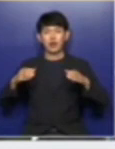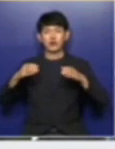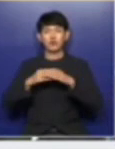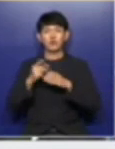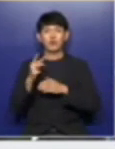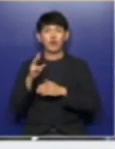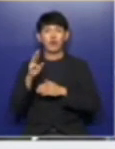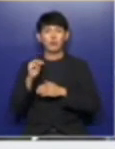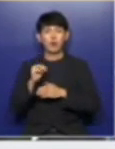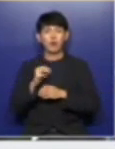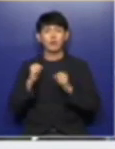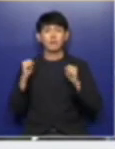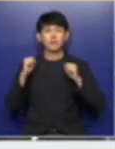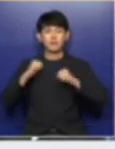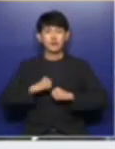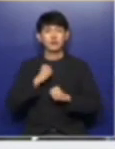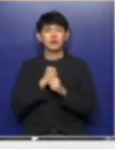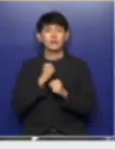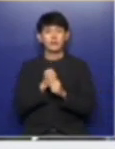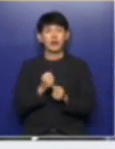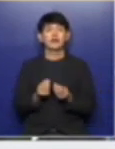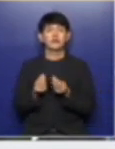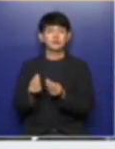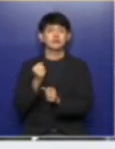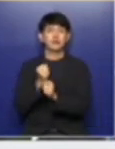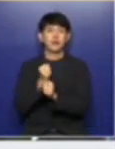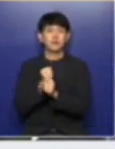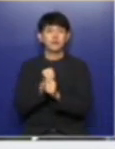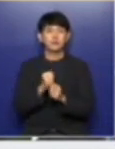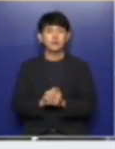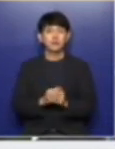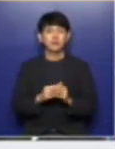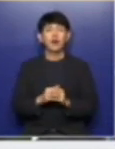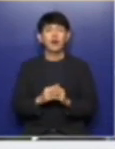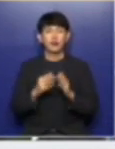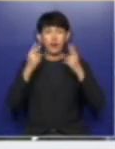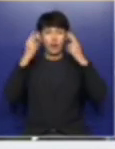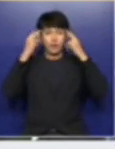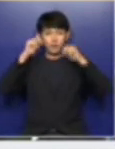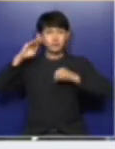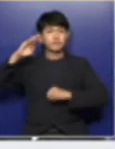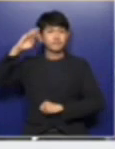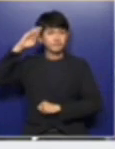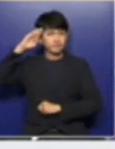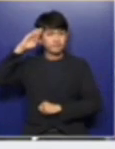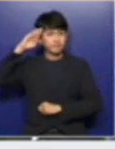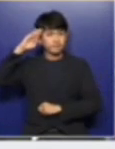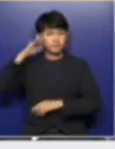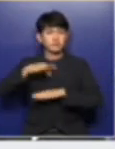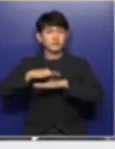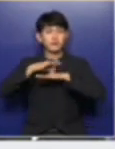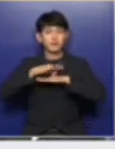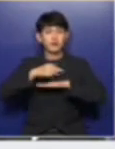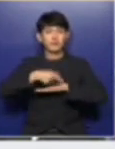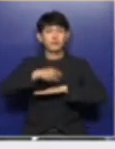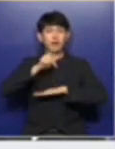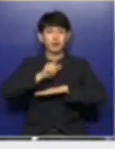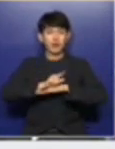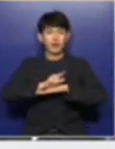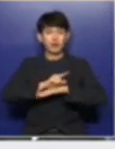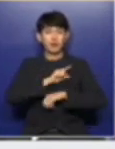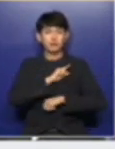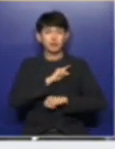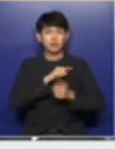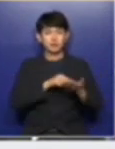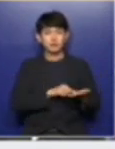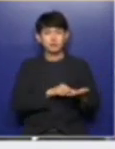ปดำเนินการนั่นหมายความว่าพลเอกประยุทธ์จันทร์โอชา ในฐานะประธานนโยบายเป็นผู้เสนอต่